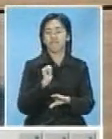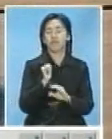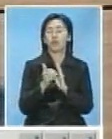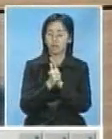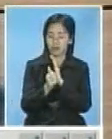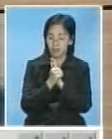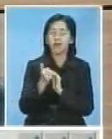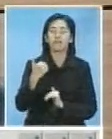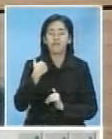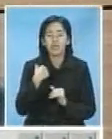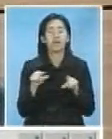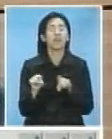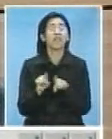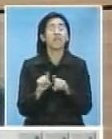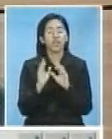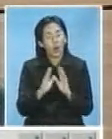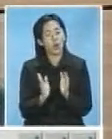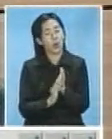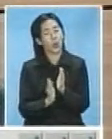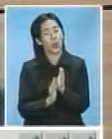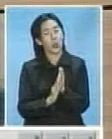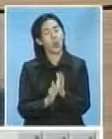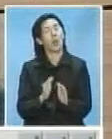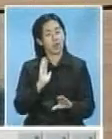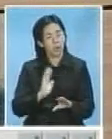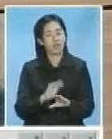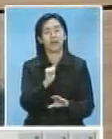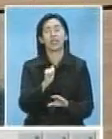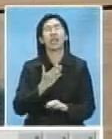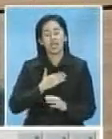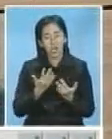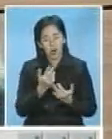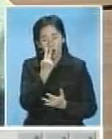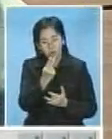ถเหมือนกับที่คนอื่นกล่าวยกย่องจริงๆดิฉันจะรอดูท่านประธานขอบพระคุณค่ะ